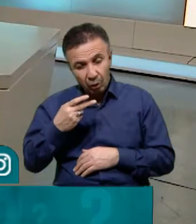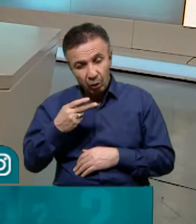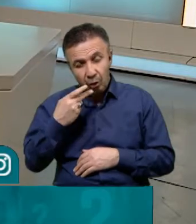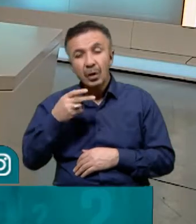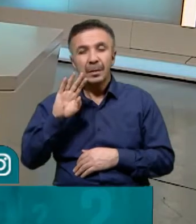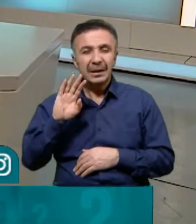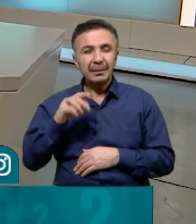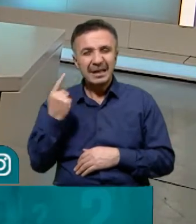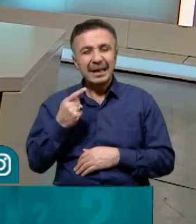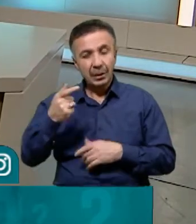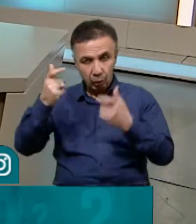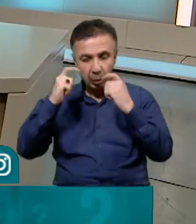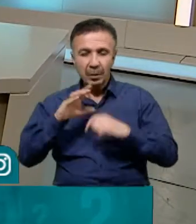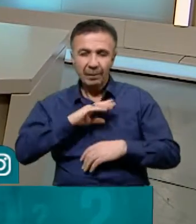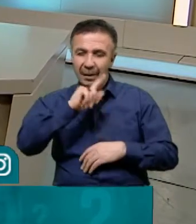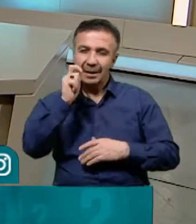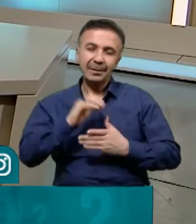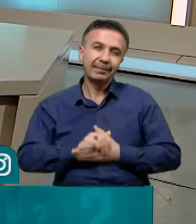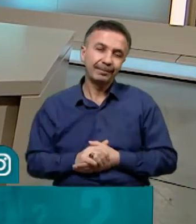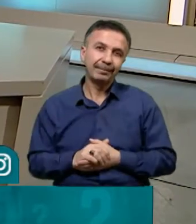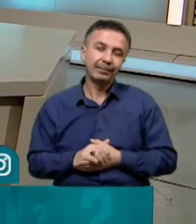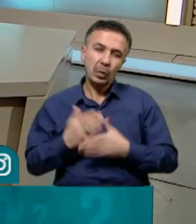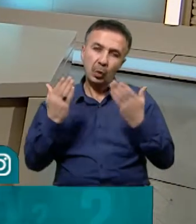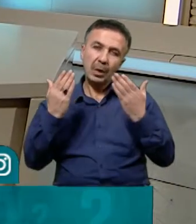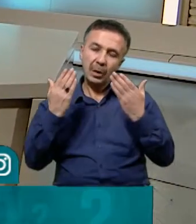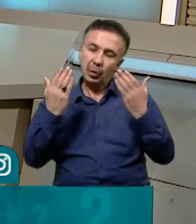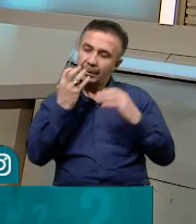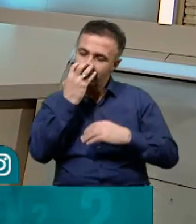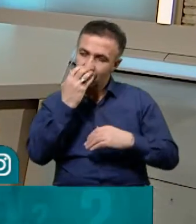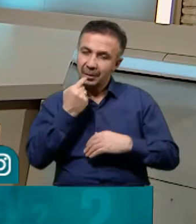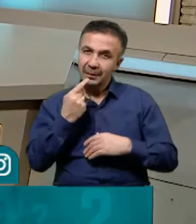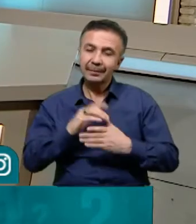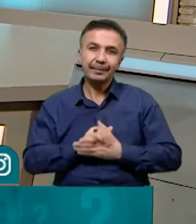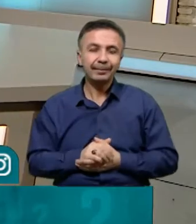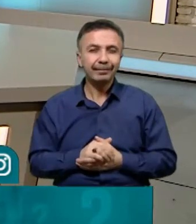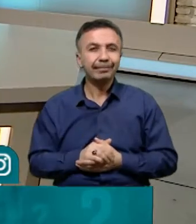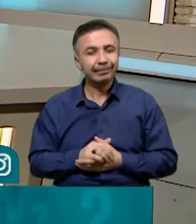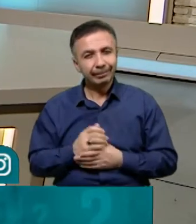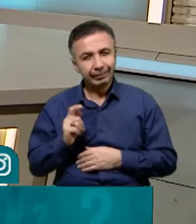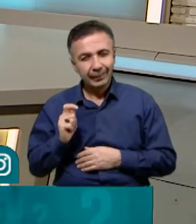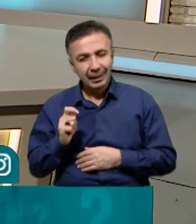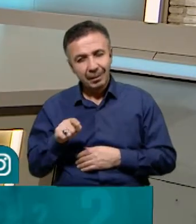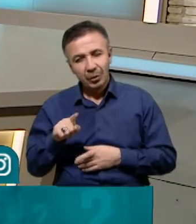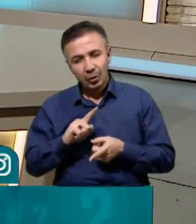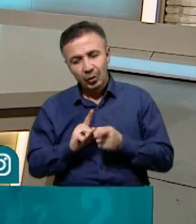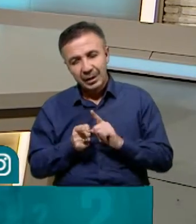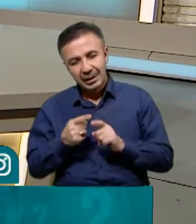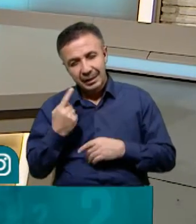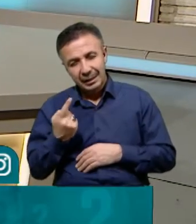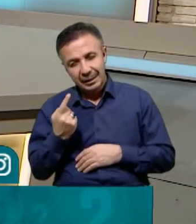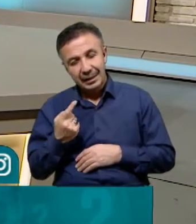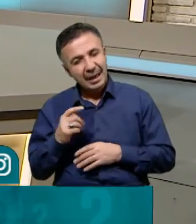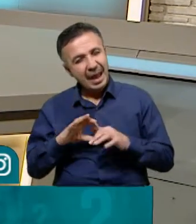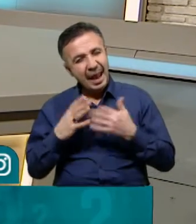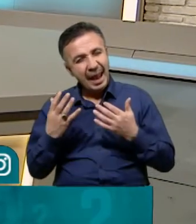olsun Eee dua ediyorum ve dua bekliyorum demiş Evet Yani aslında Eee bu tür şeyler biraz da ne ile